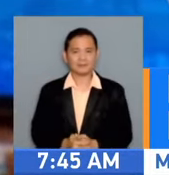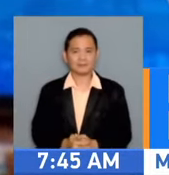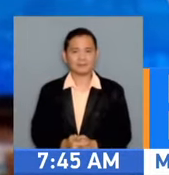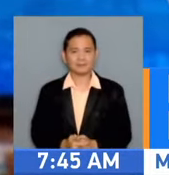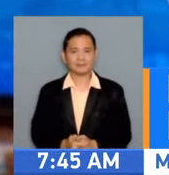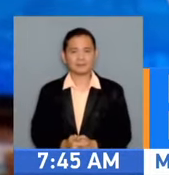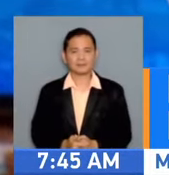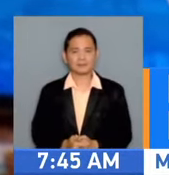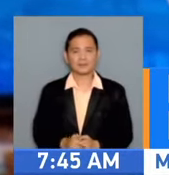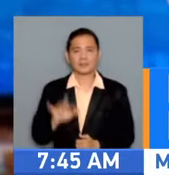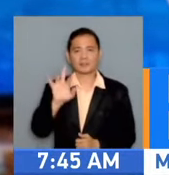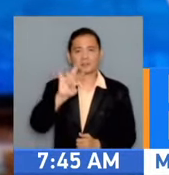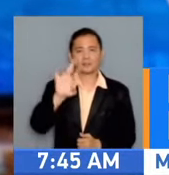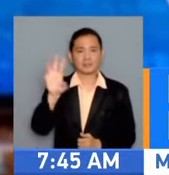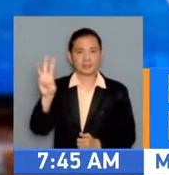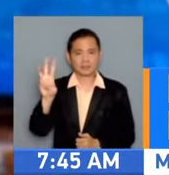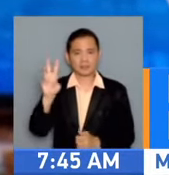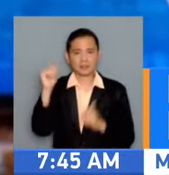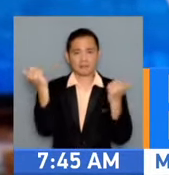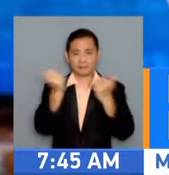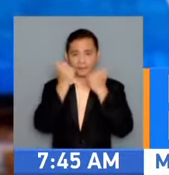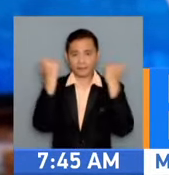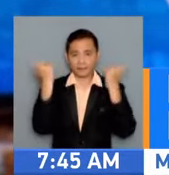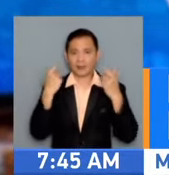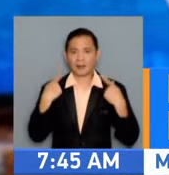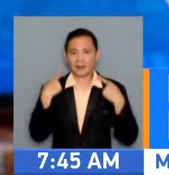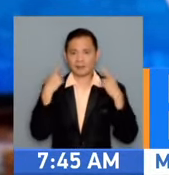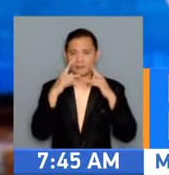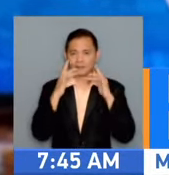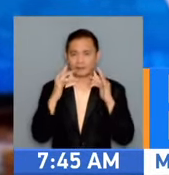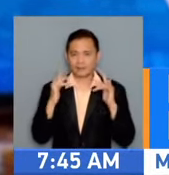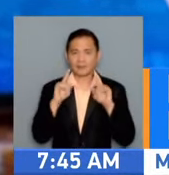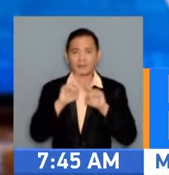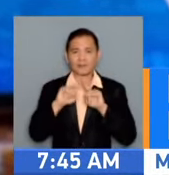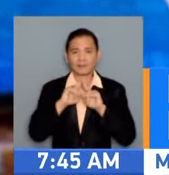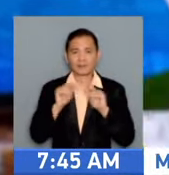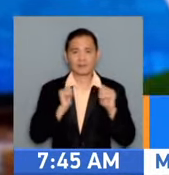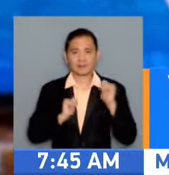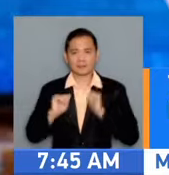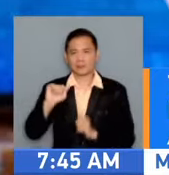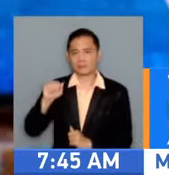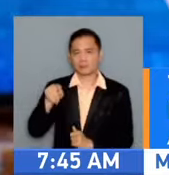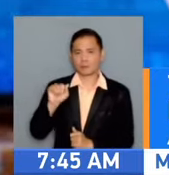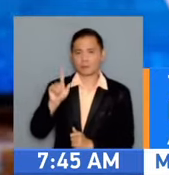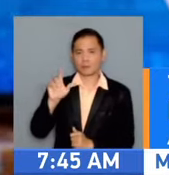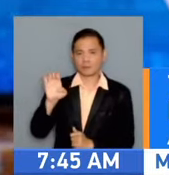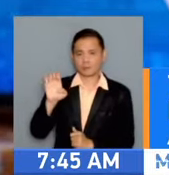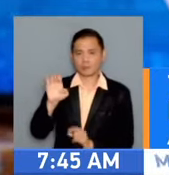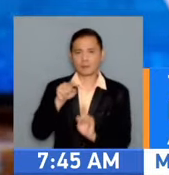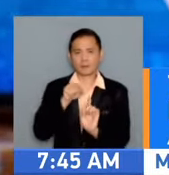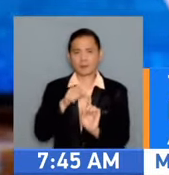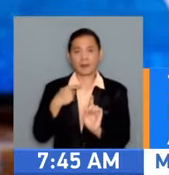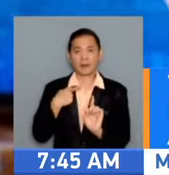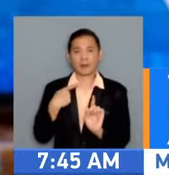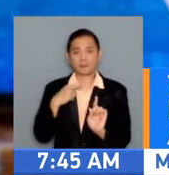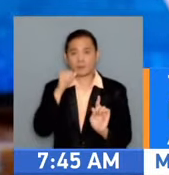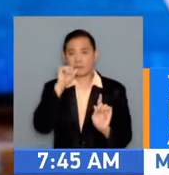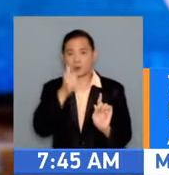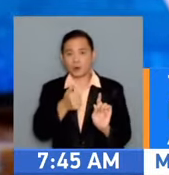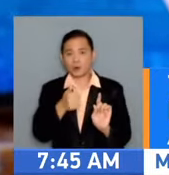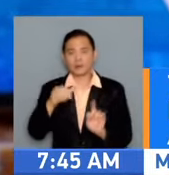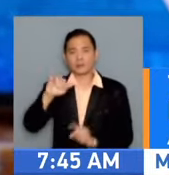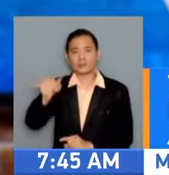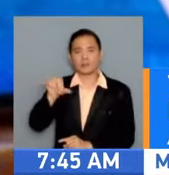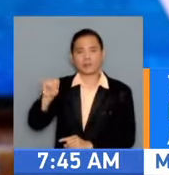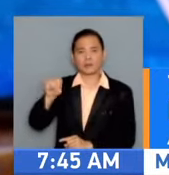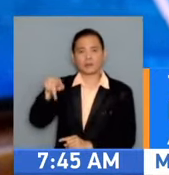anniversary. Makasama ko po ang ilang Sparkle artist at makiki-attend din ako sa JS Prom. Bukas na po yan, Friday, April